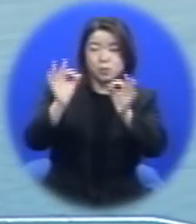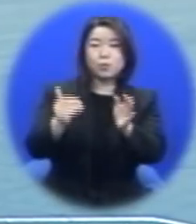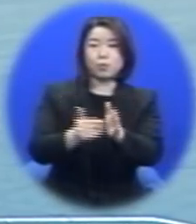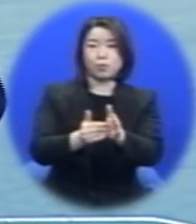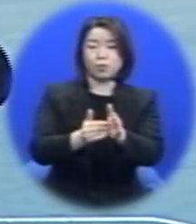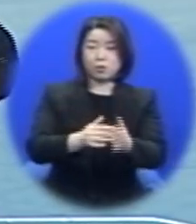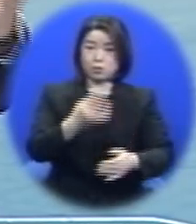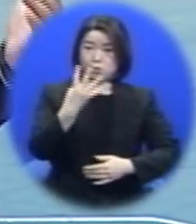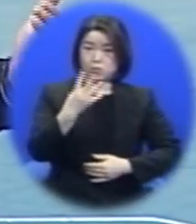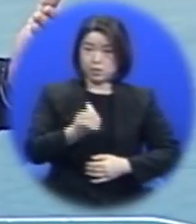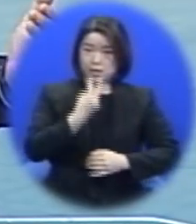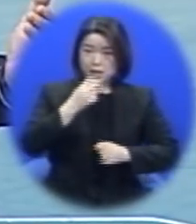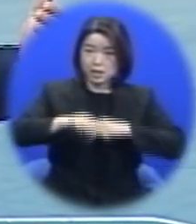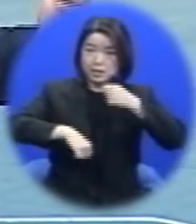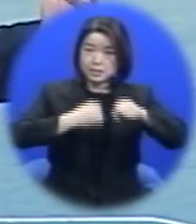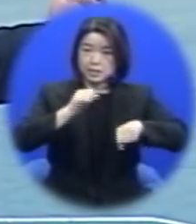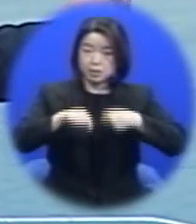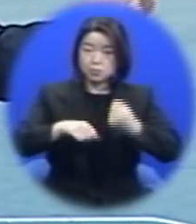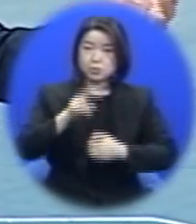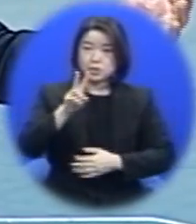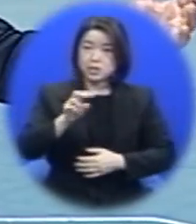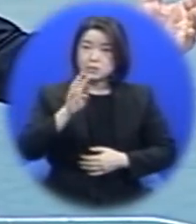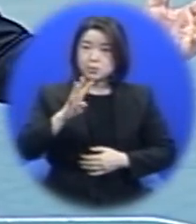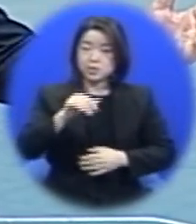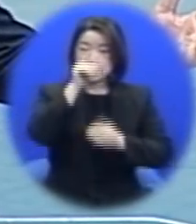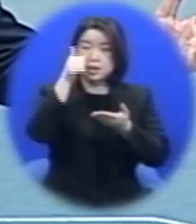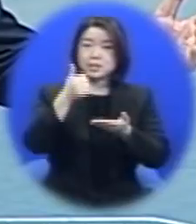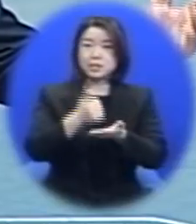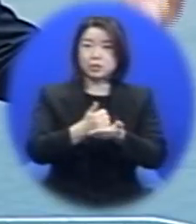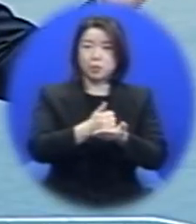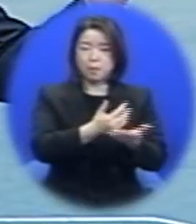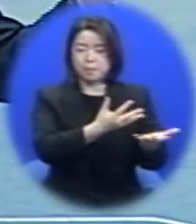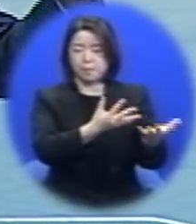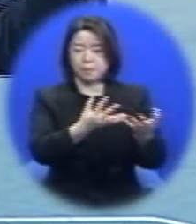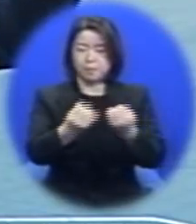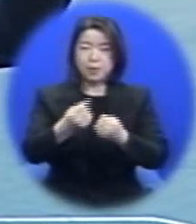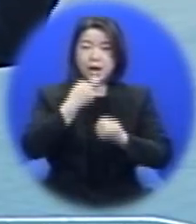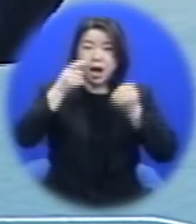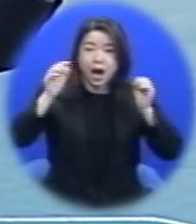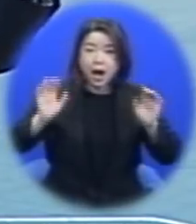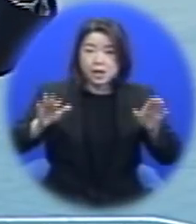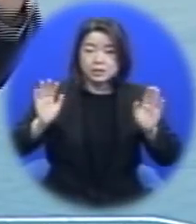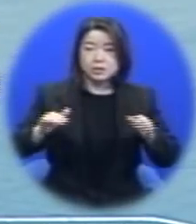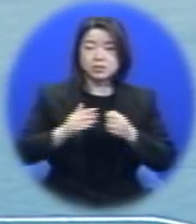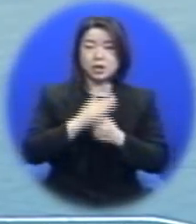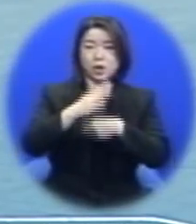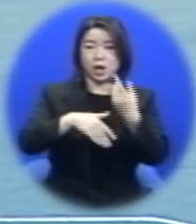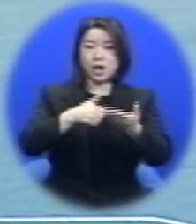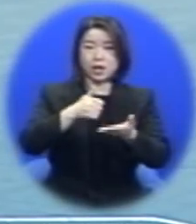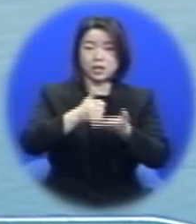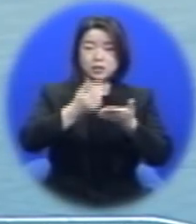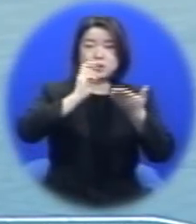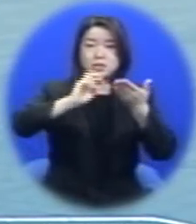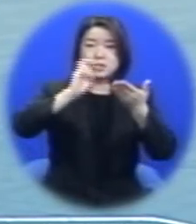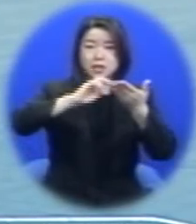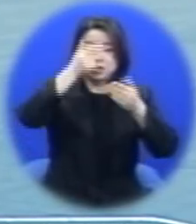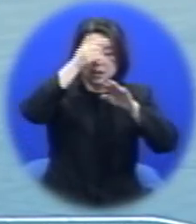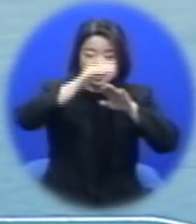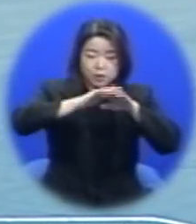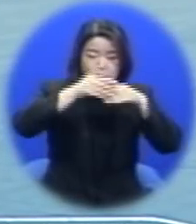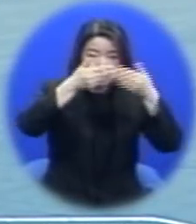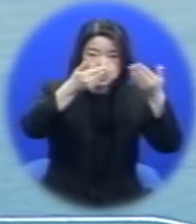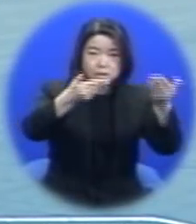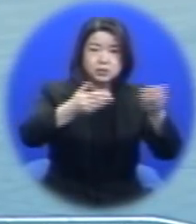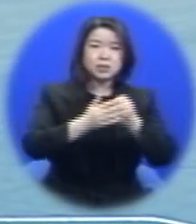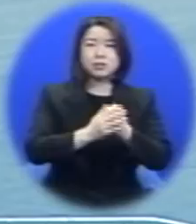내생물과 24장로와 수많은 천사들이 하나님께 찬양과 경배를 드리는 너무나도